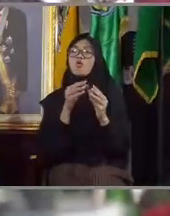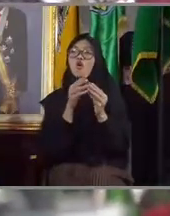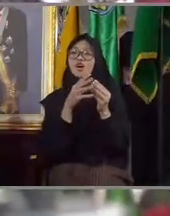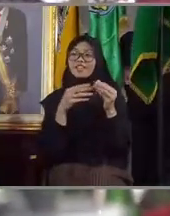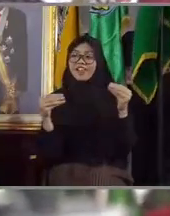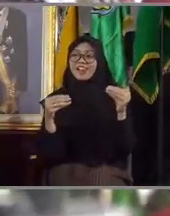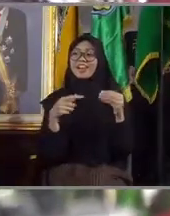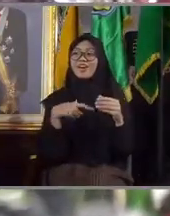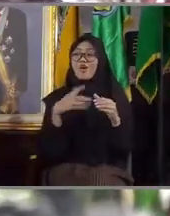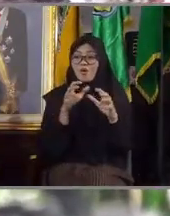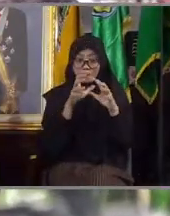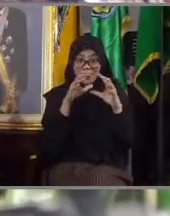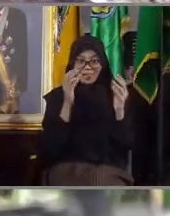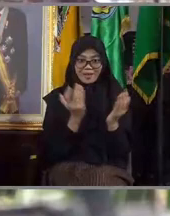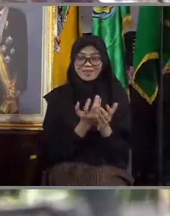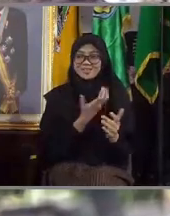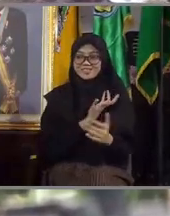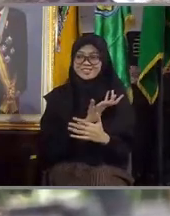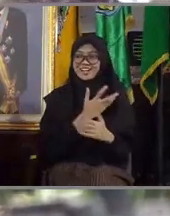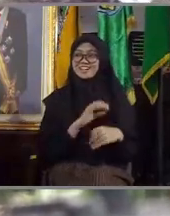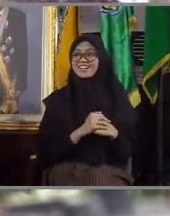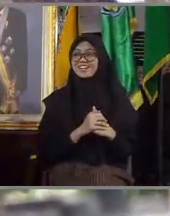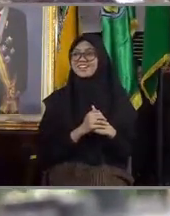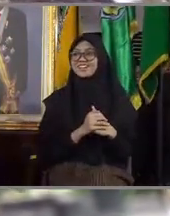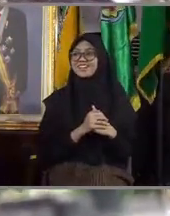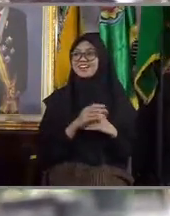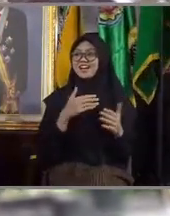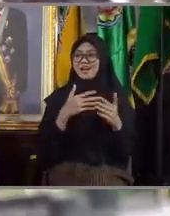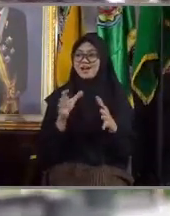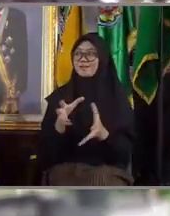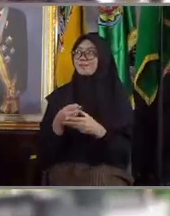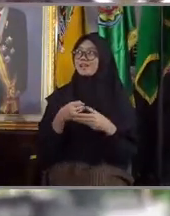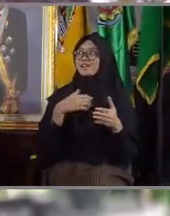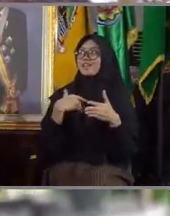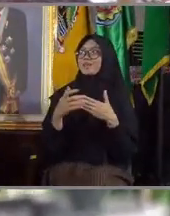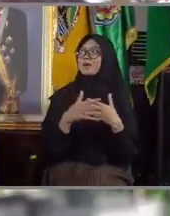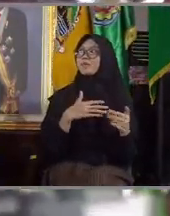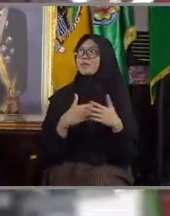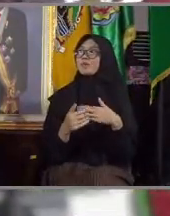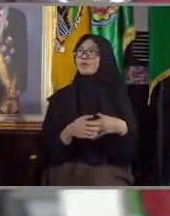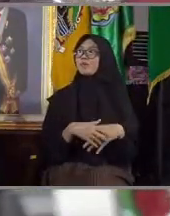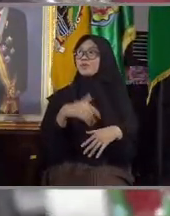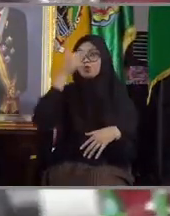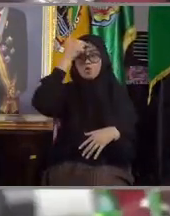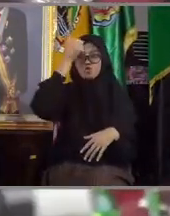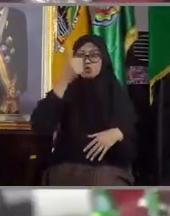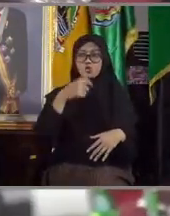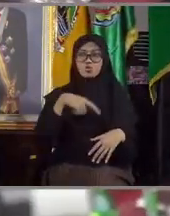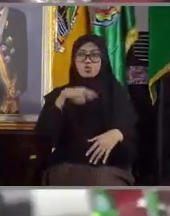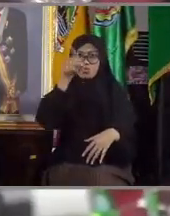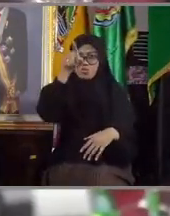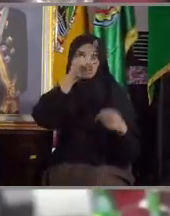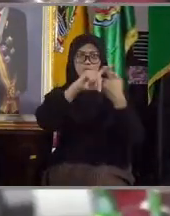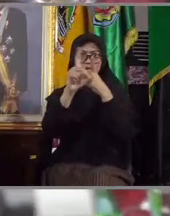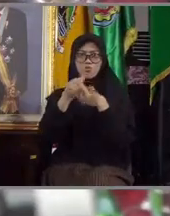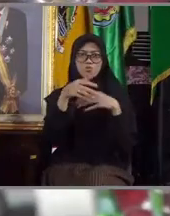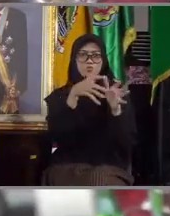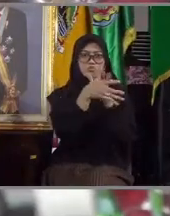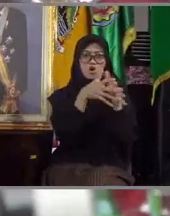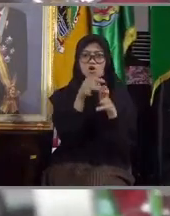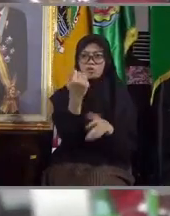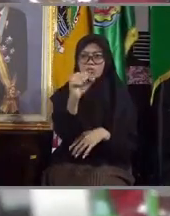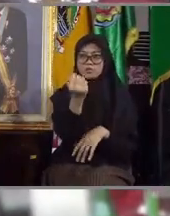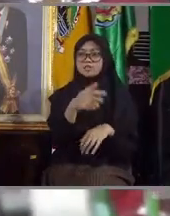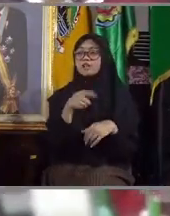ambil Hai web intro clean MW cuci tangan ora iso tiga yuk kamu apa sukanya